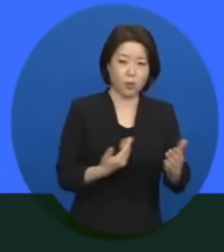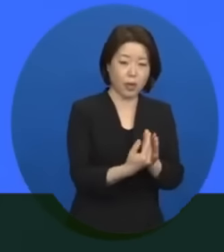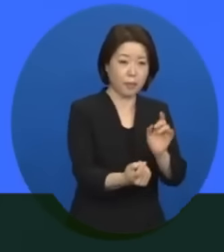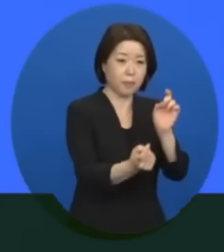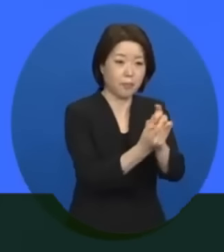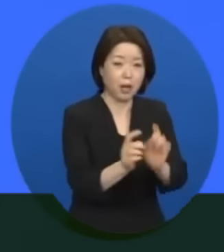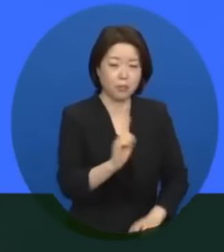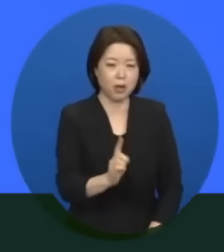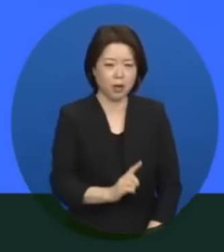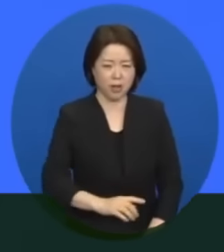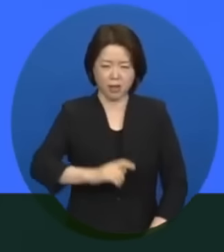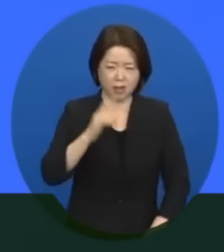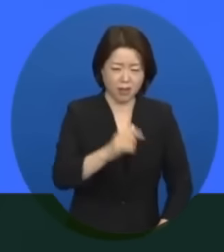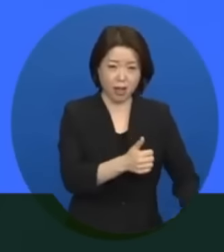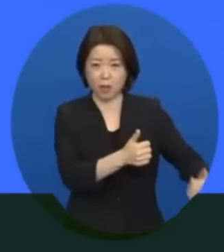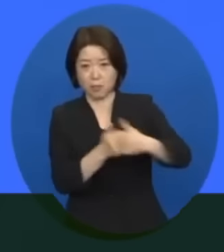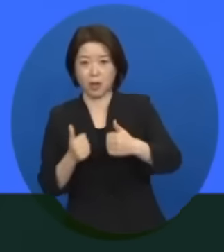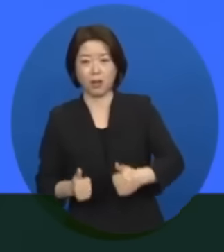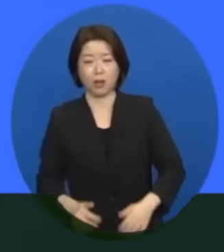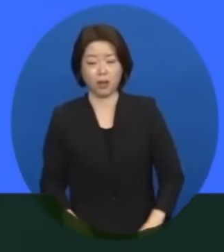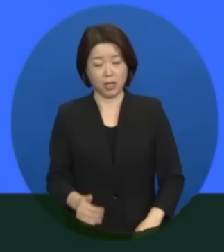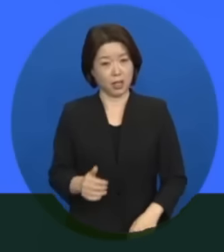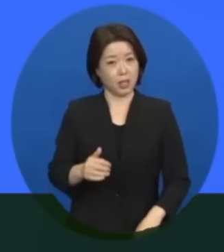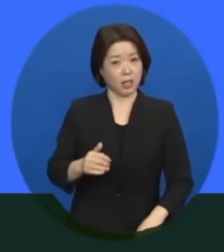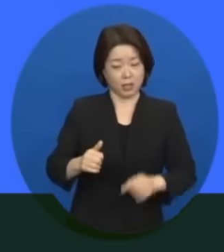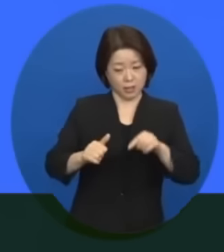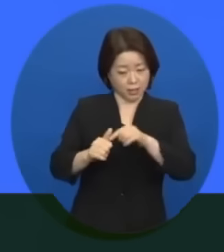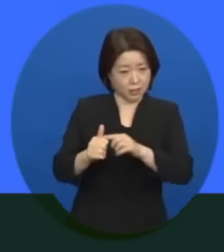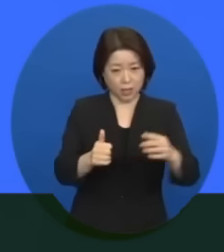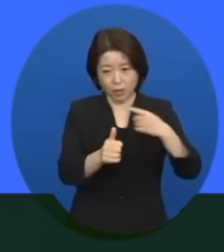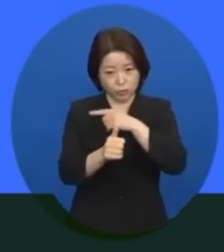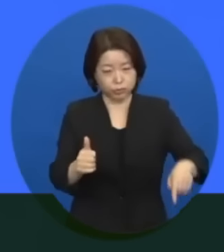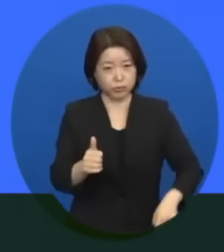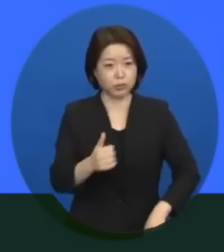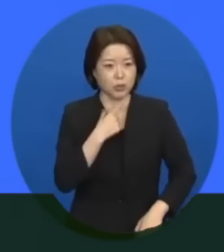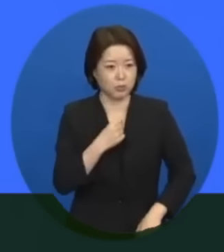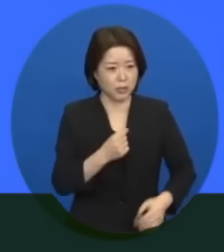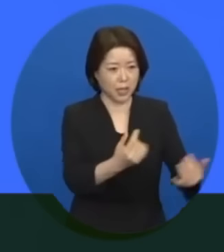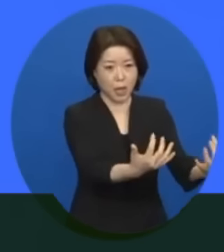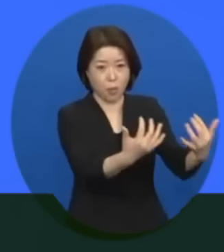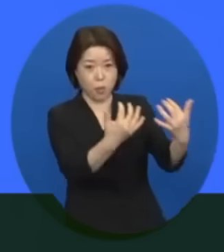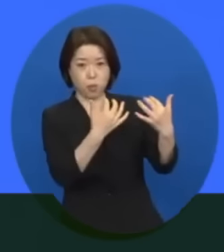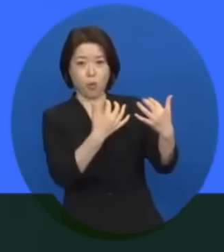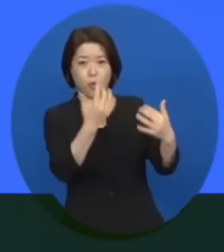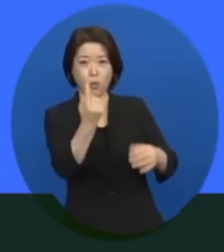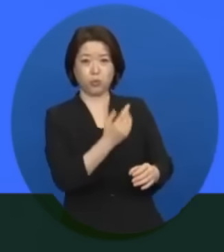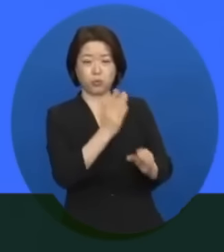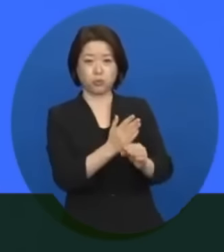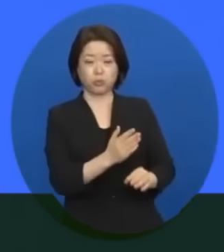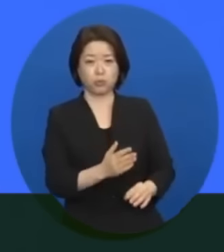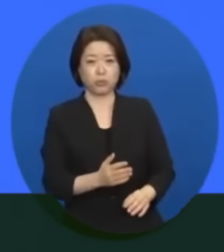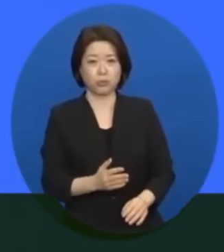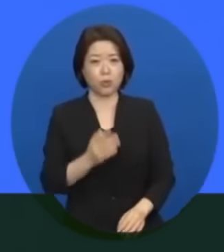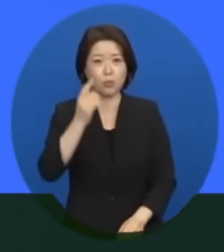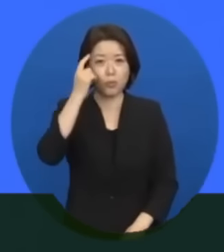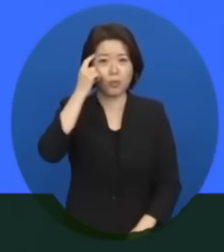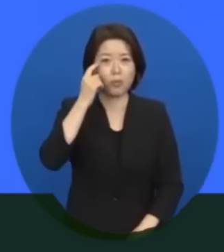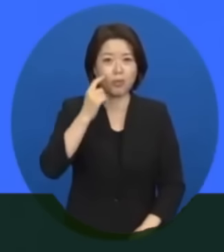강력한 저항이고 그를 죽이려고 하는 자들이 벌때같이 달려든 는 사실입니다 그